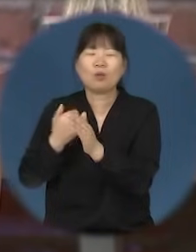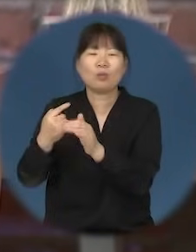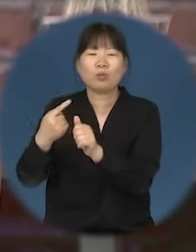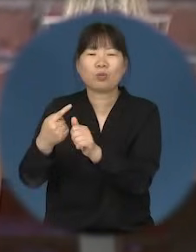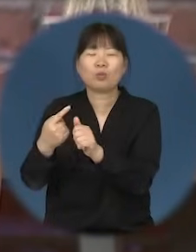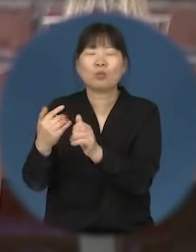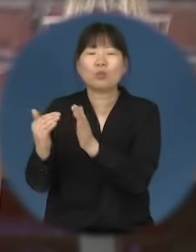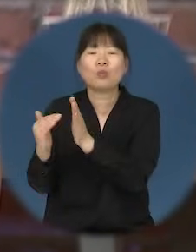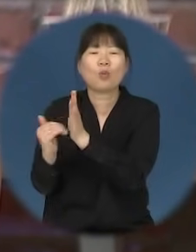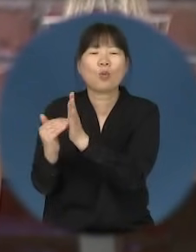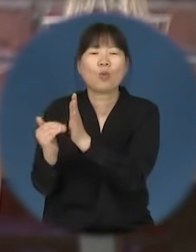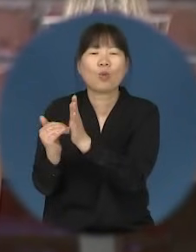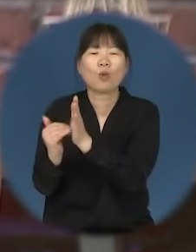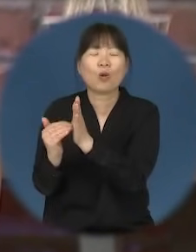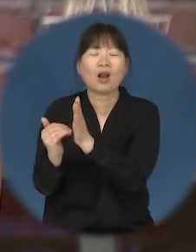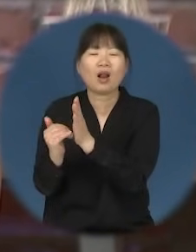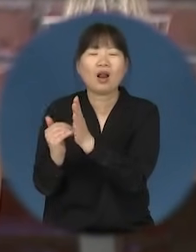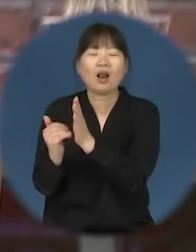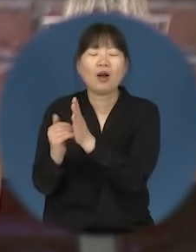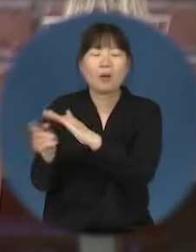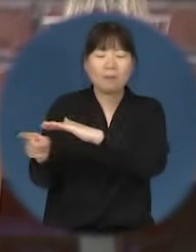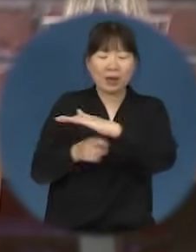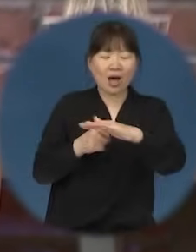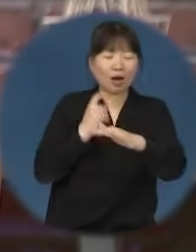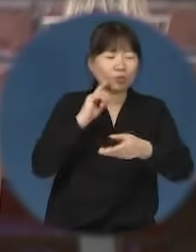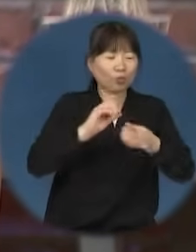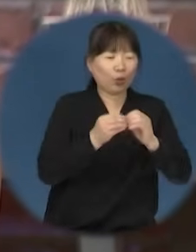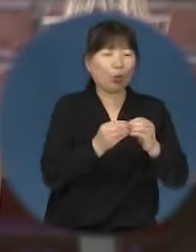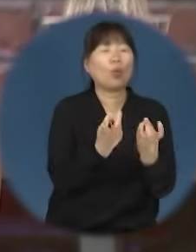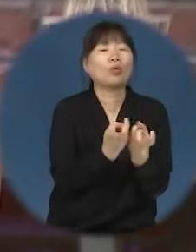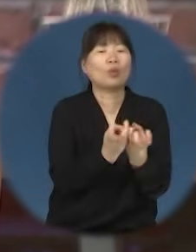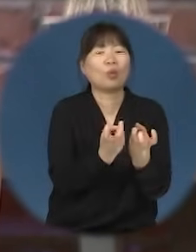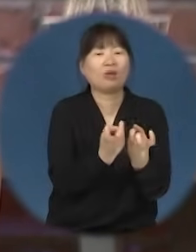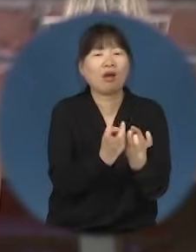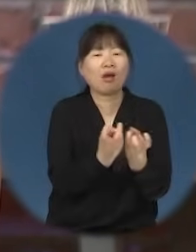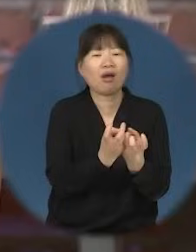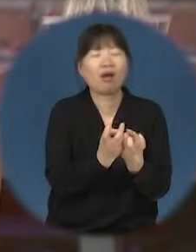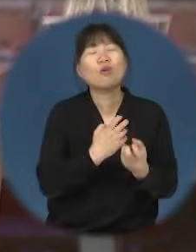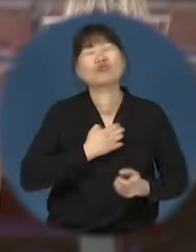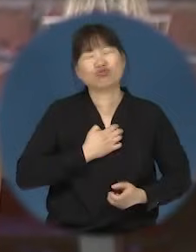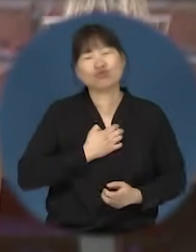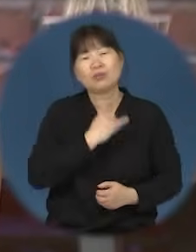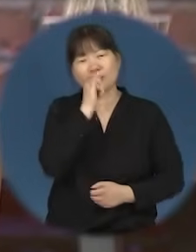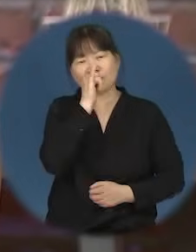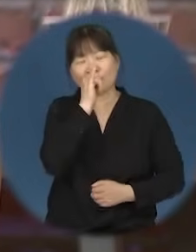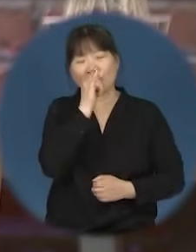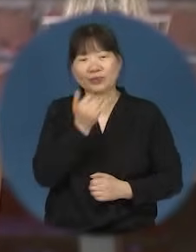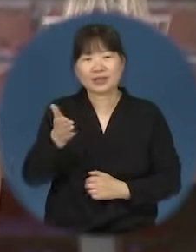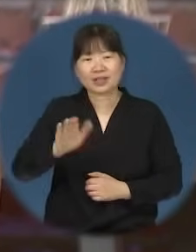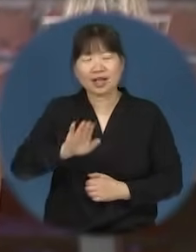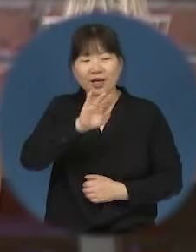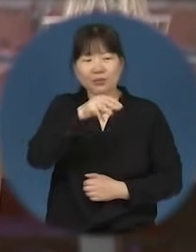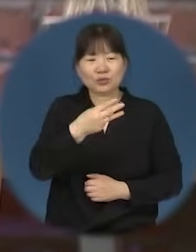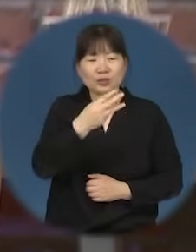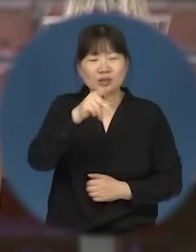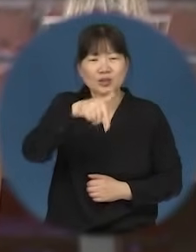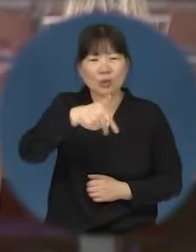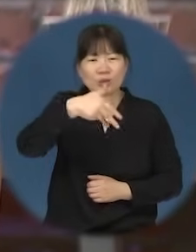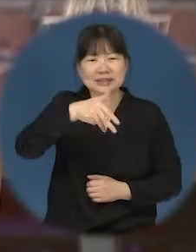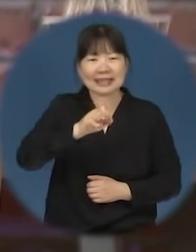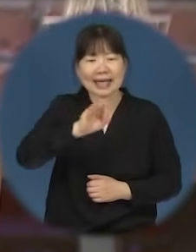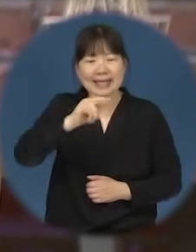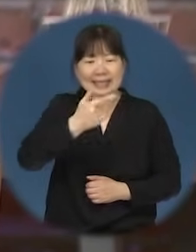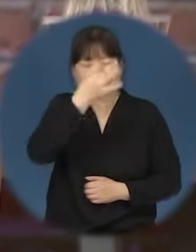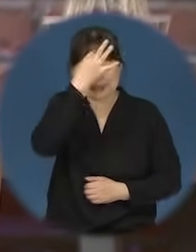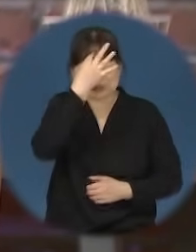의해서 위변조가 될 수 있지 않냐 하는 게 이제 굉장히 큰 우려였어요. 그렇죠. 근데 이제 블록체인이